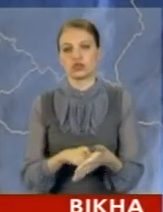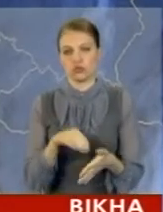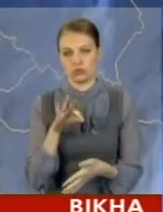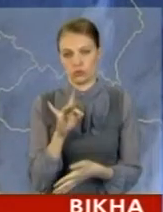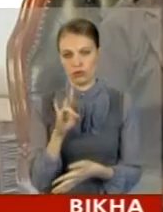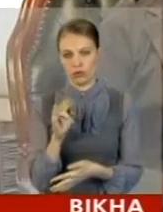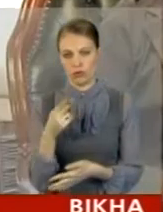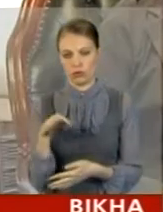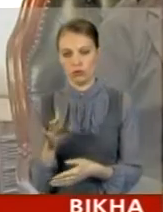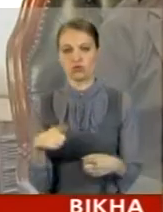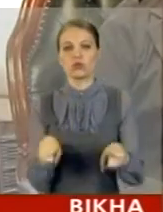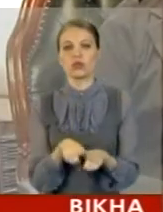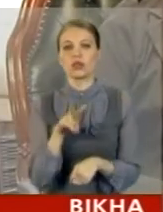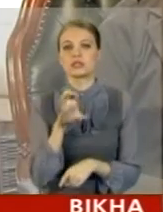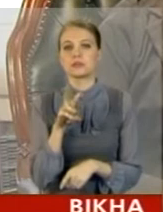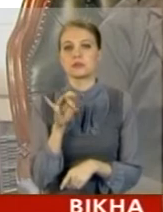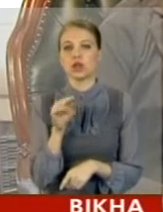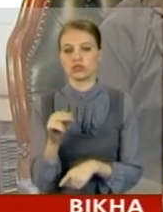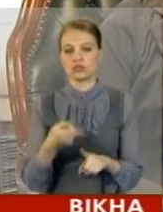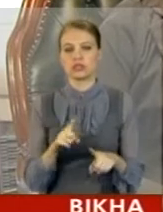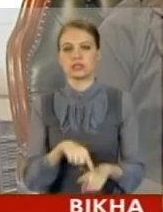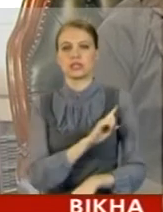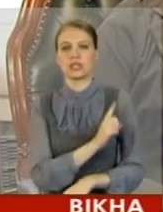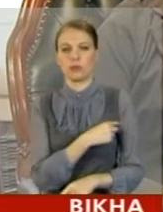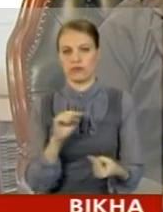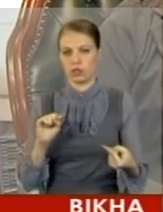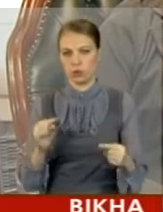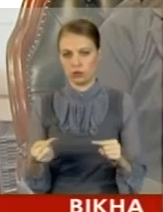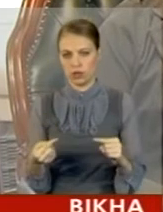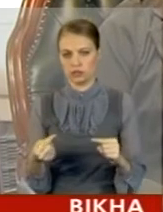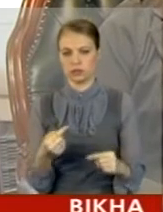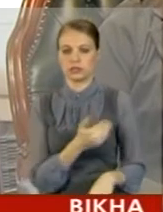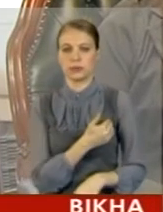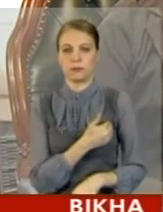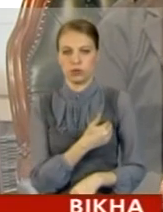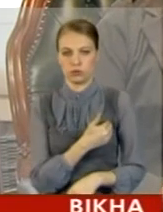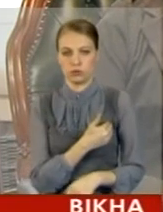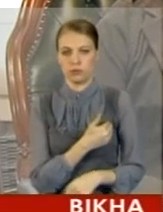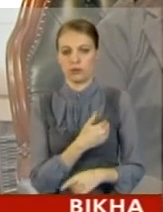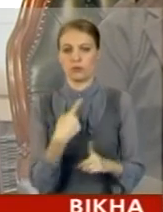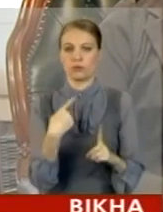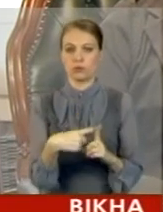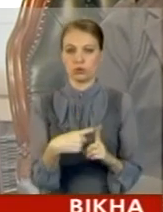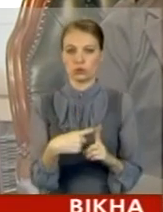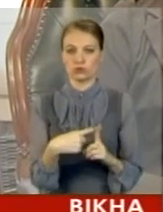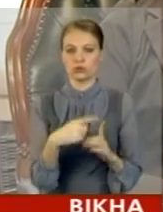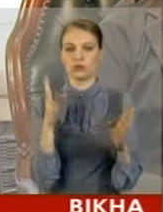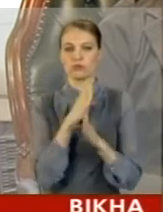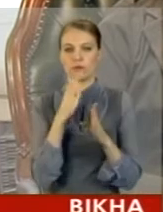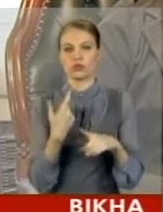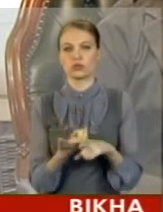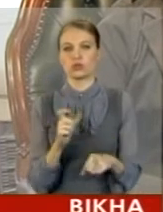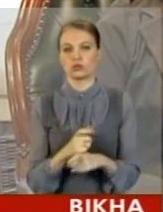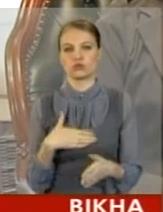торнадо. Що таке смерч? Це неймовірний контраст температурний, плюс повітряні такі дуже